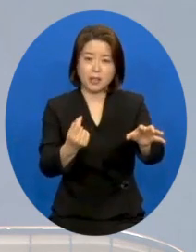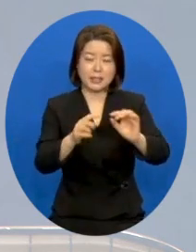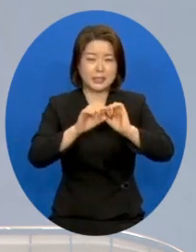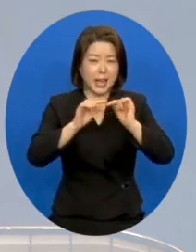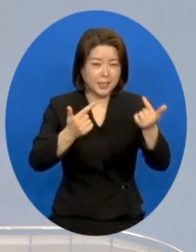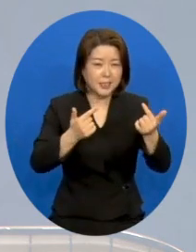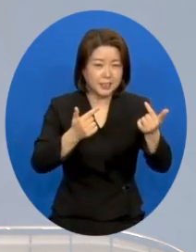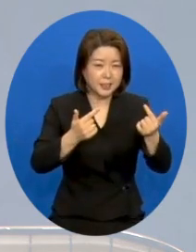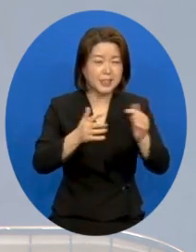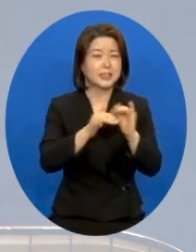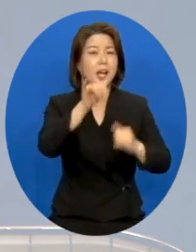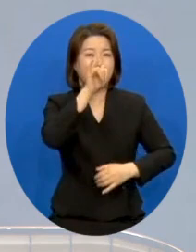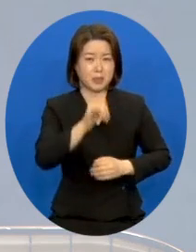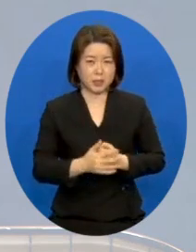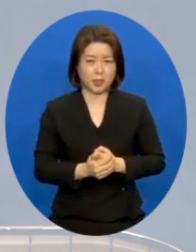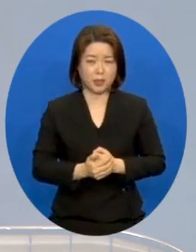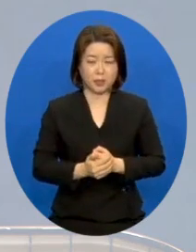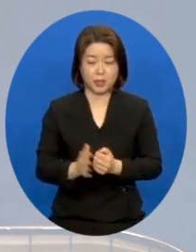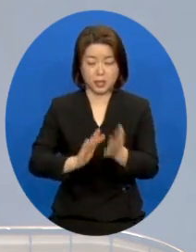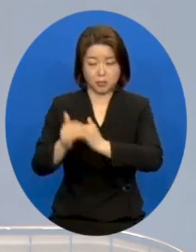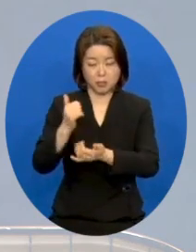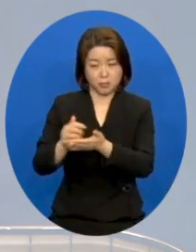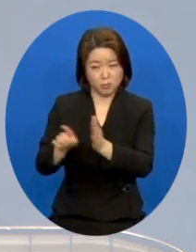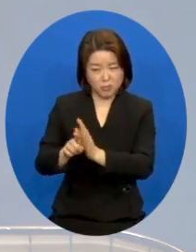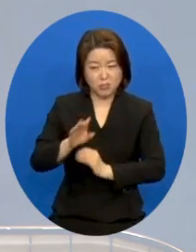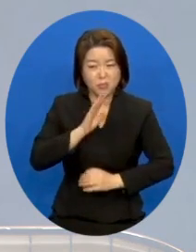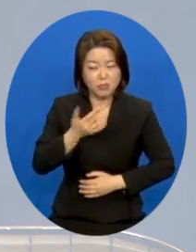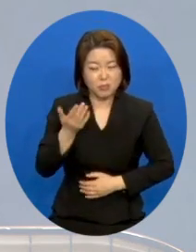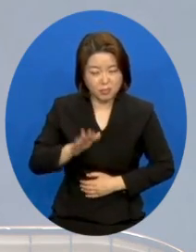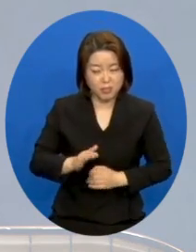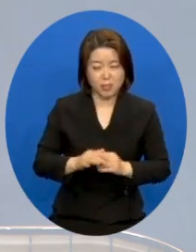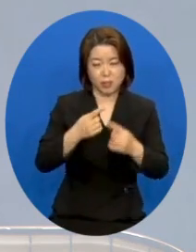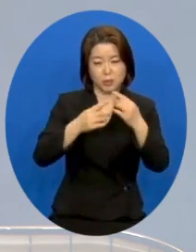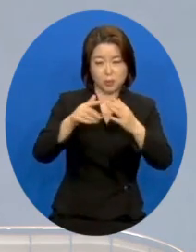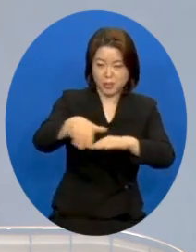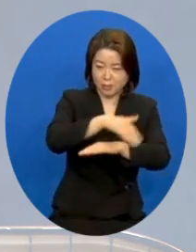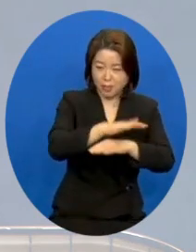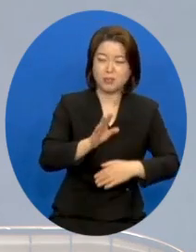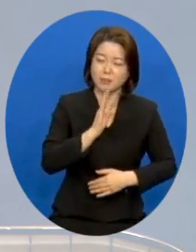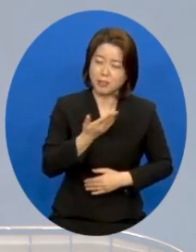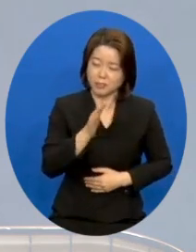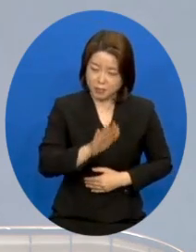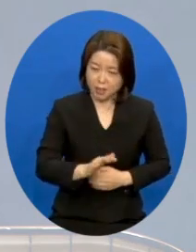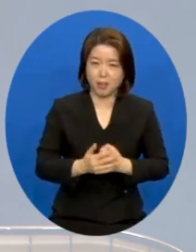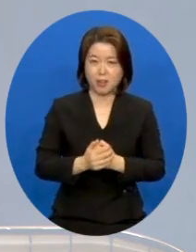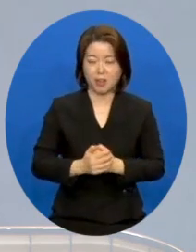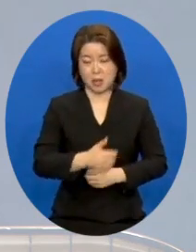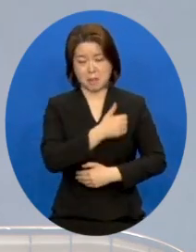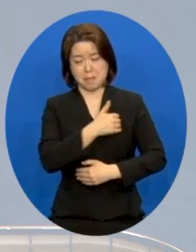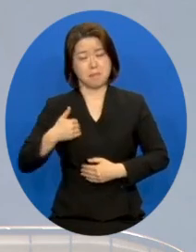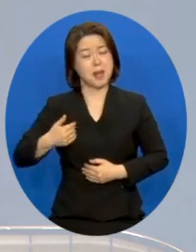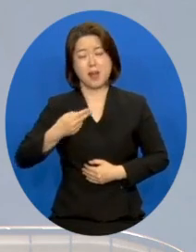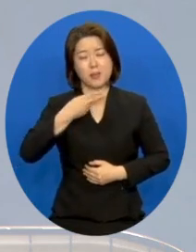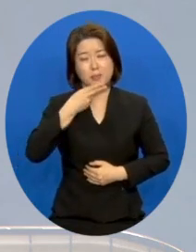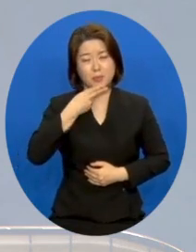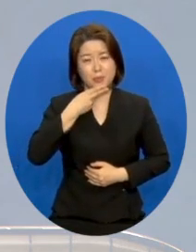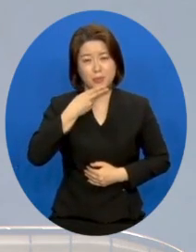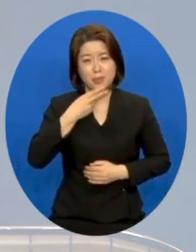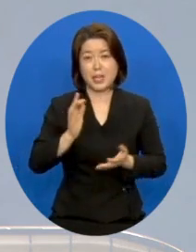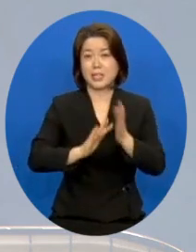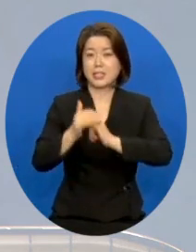있어요 예수를 믿게 나는데 교회를 다니기는 하는데 만족이 안 돼요